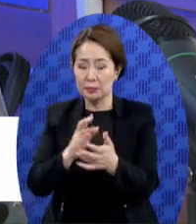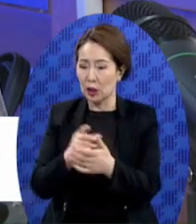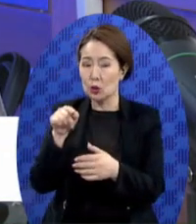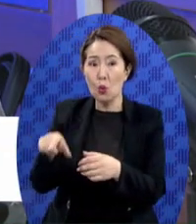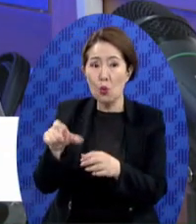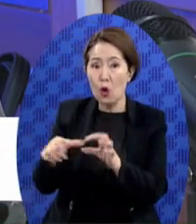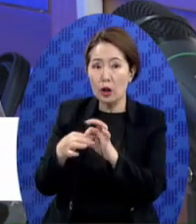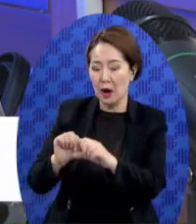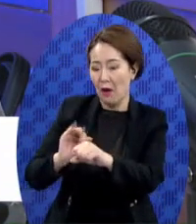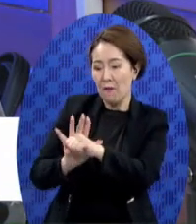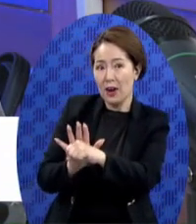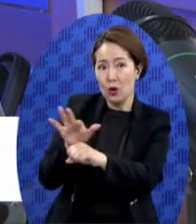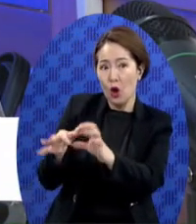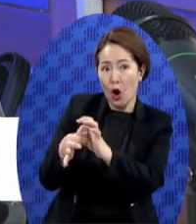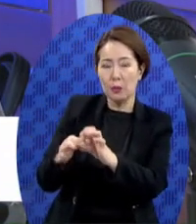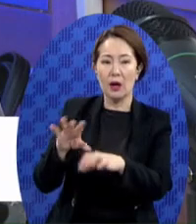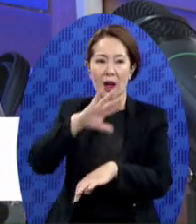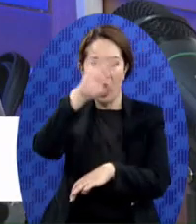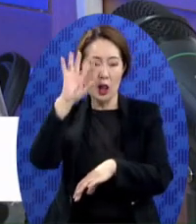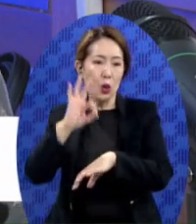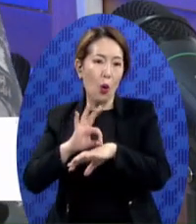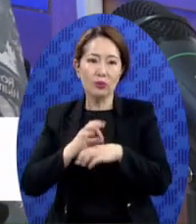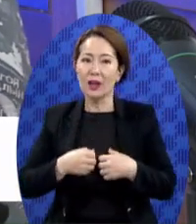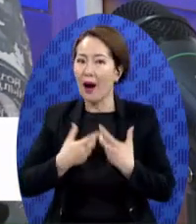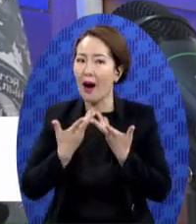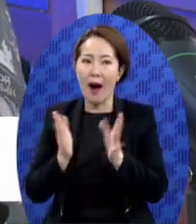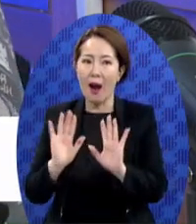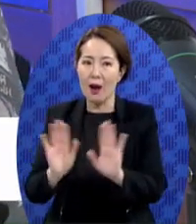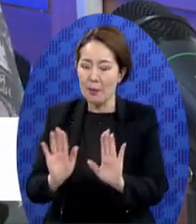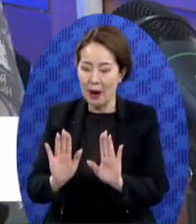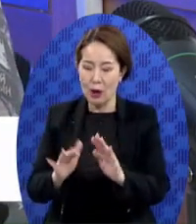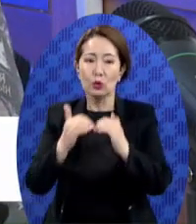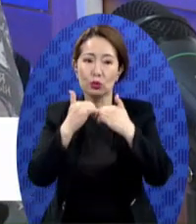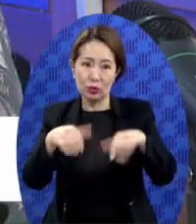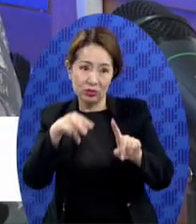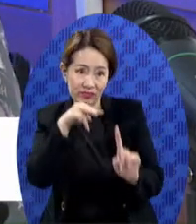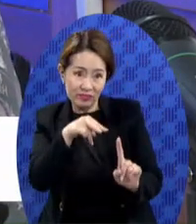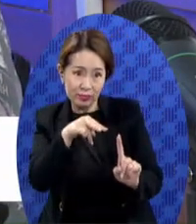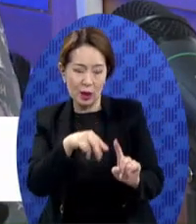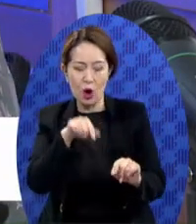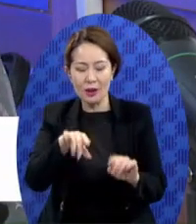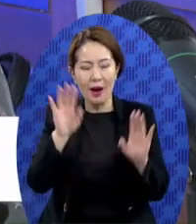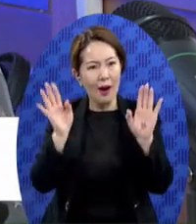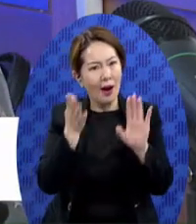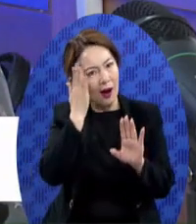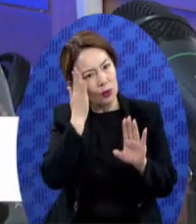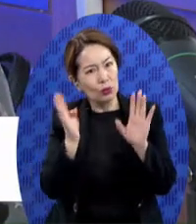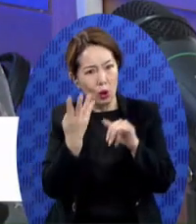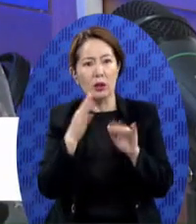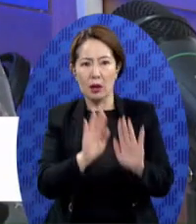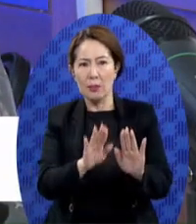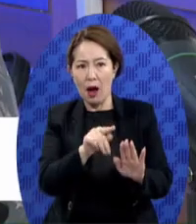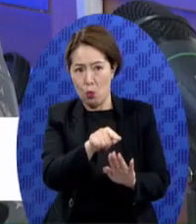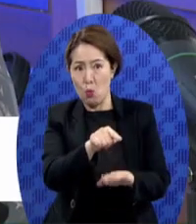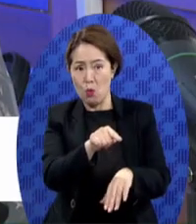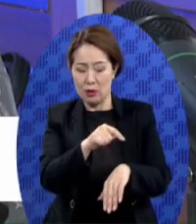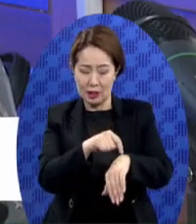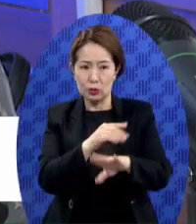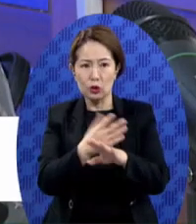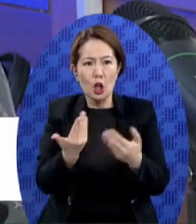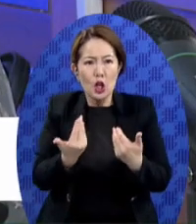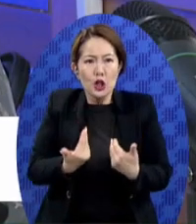вируст холбоотой шинж тэмдэг халуурал энэ төр илрээгүй л дээ. Тусгал юм дотор л байгаад 14 хоног болчлоо. За тэгээд